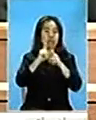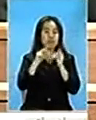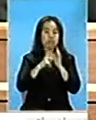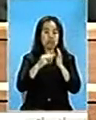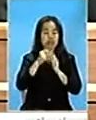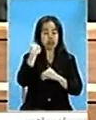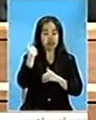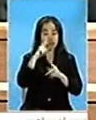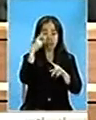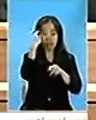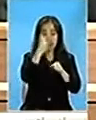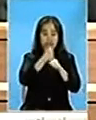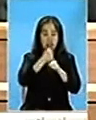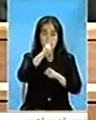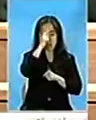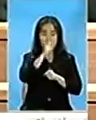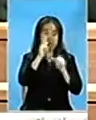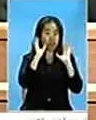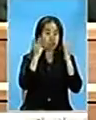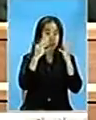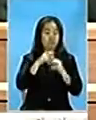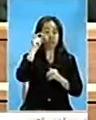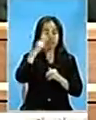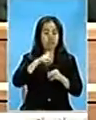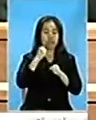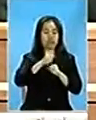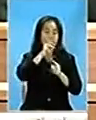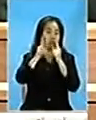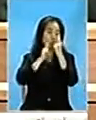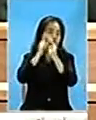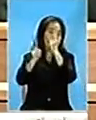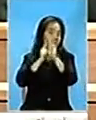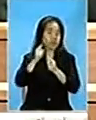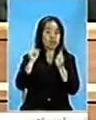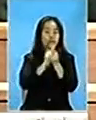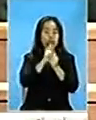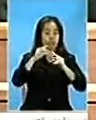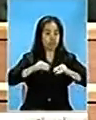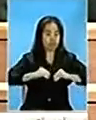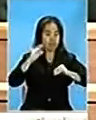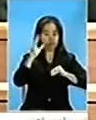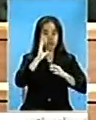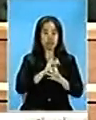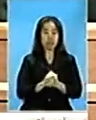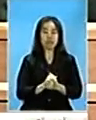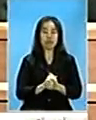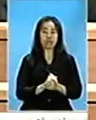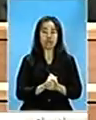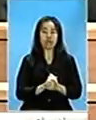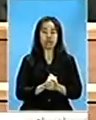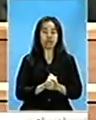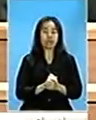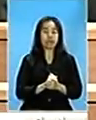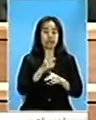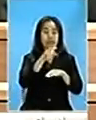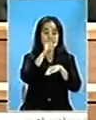พสิทธิและเสรีภาพของบุคคลอื่นต้องถูกประณามสังคมต้องไม่ยอมรับท่านประธาน